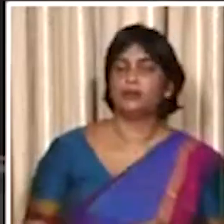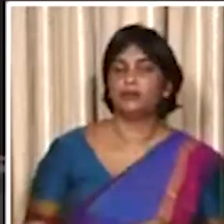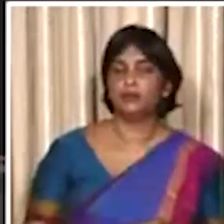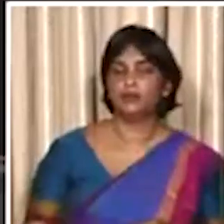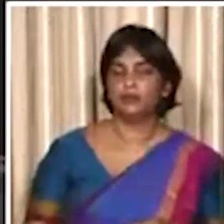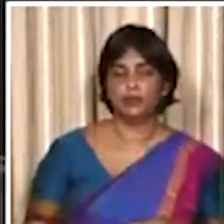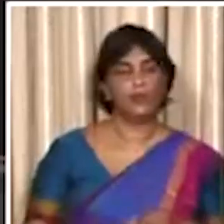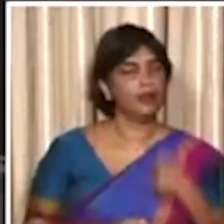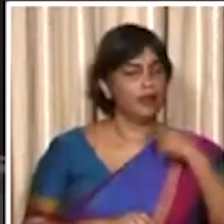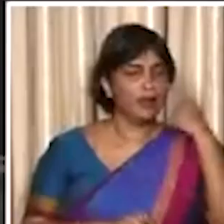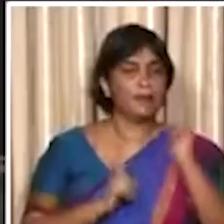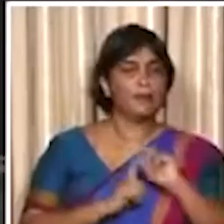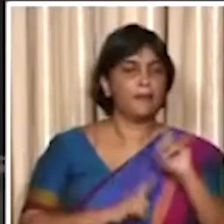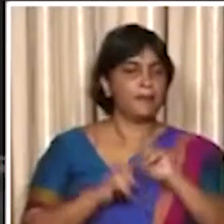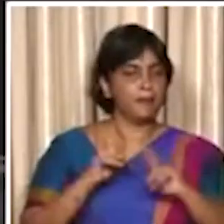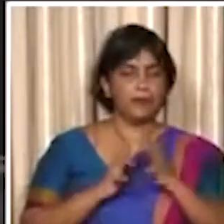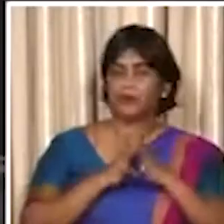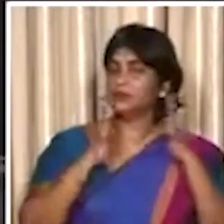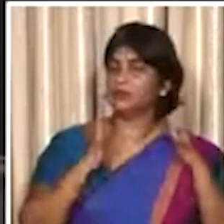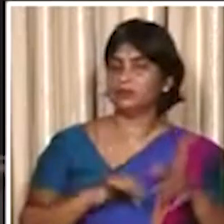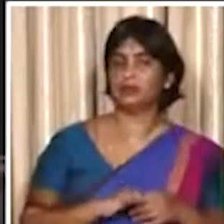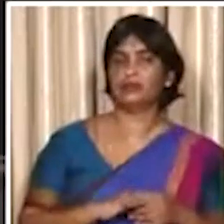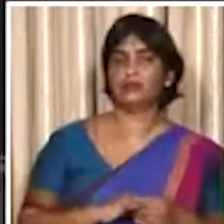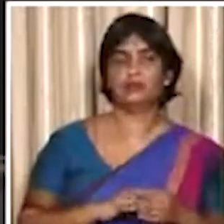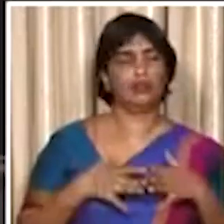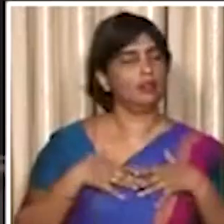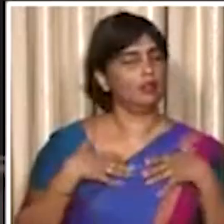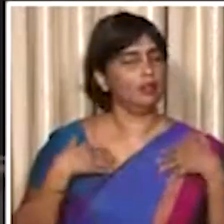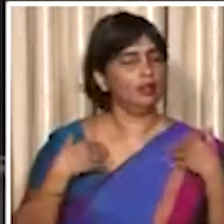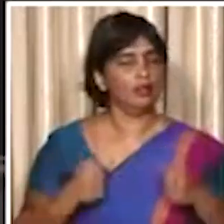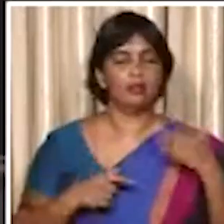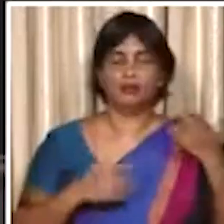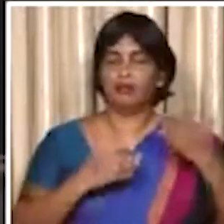මංහිතන පාර්ලිමෙන්න්තුවටත් විශාල සහනයක් විදිර දකිනවා මේ තිීන්දුු